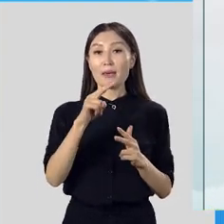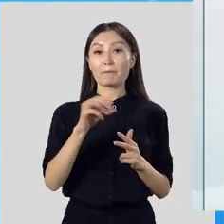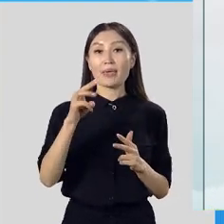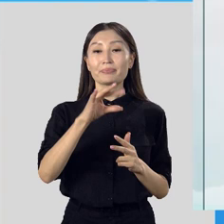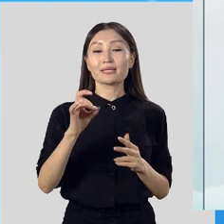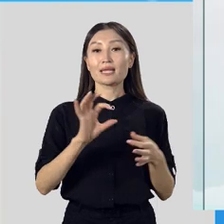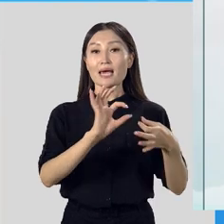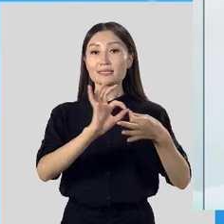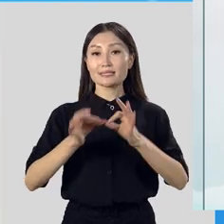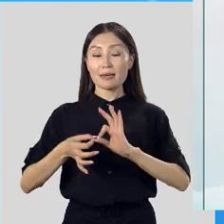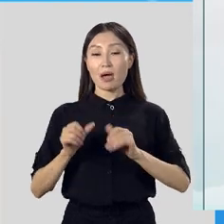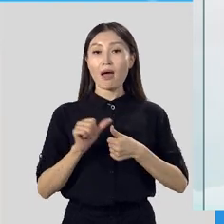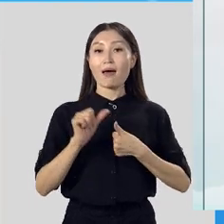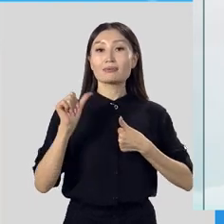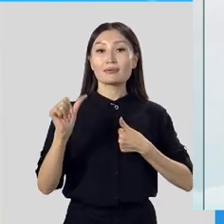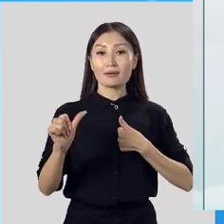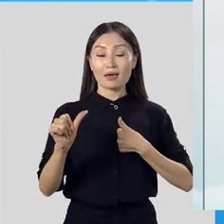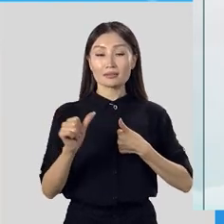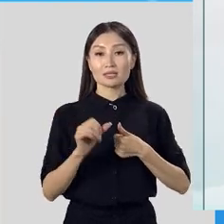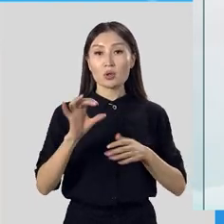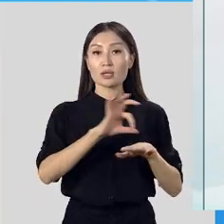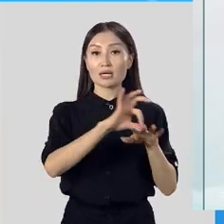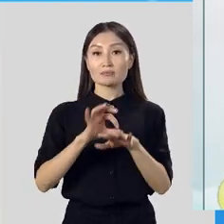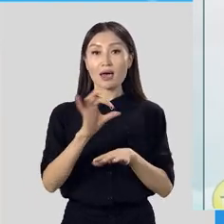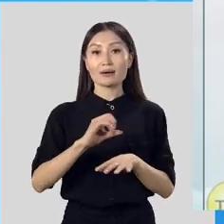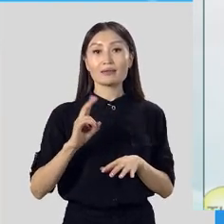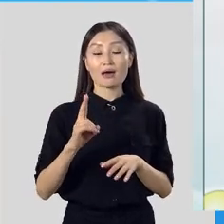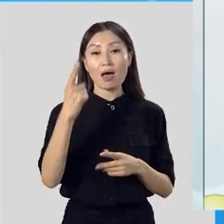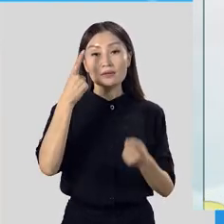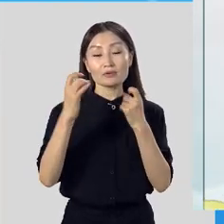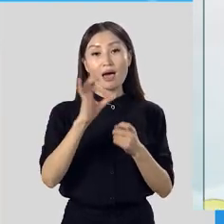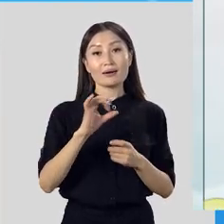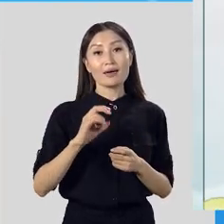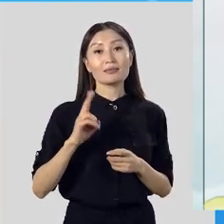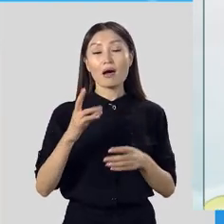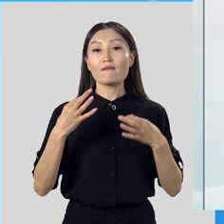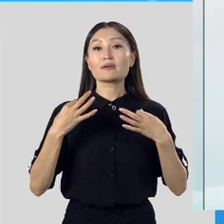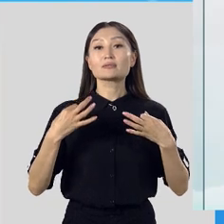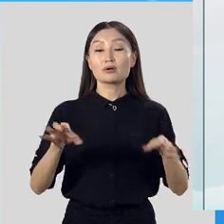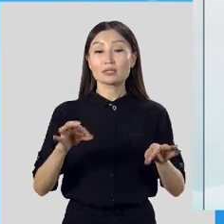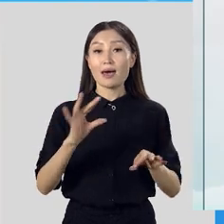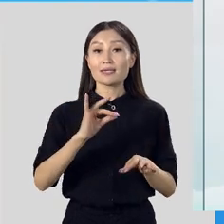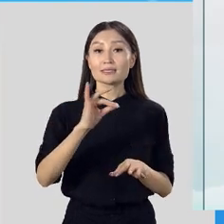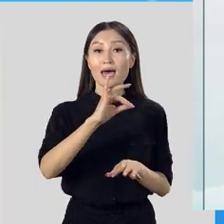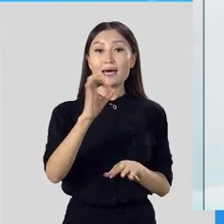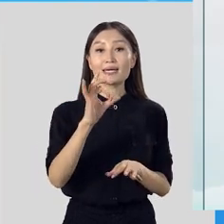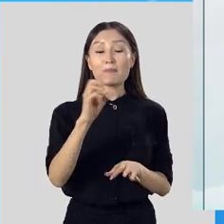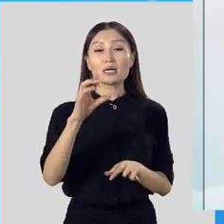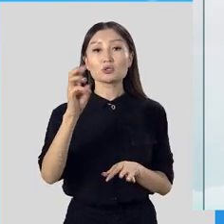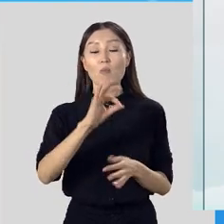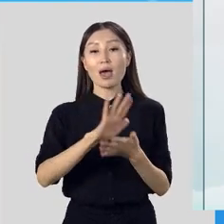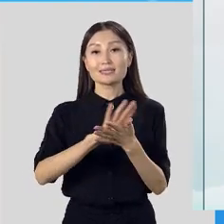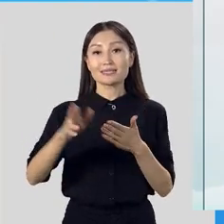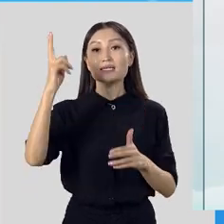цепь отделяется от транспортной РНК, информационная РНК высвобождается из рибосомы, и